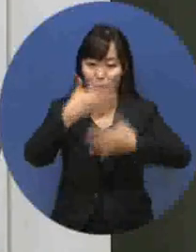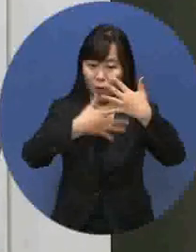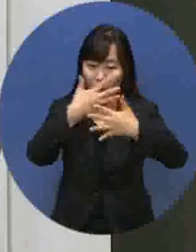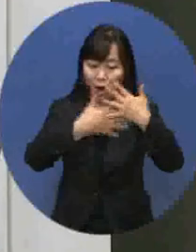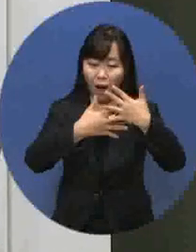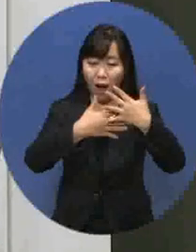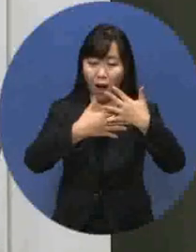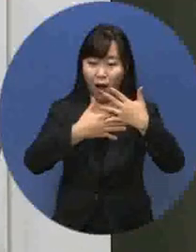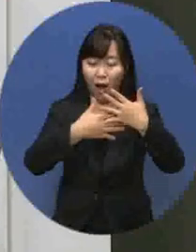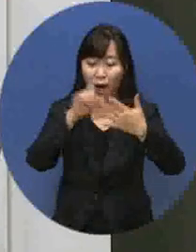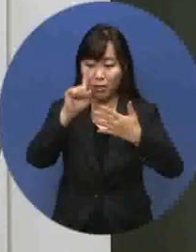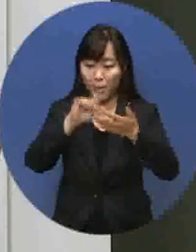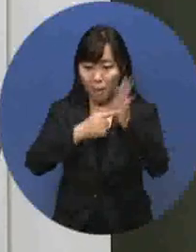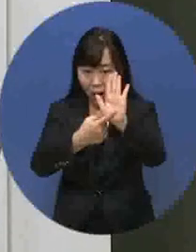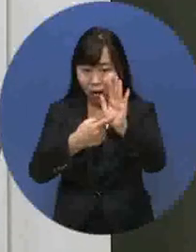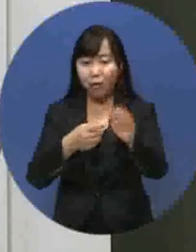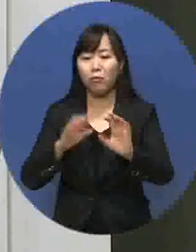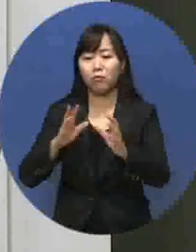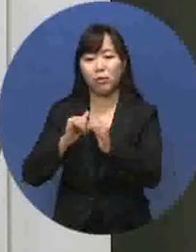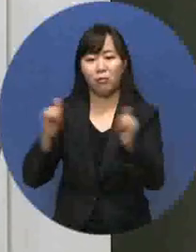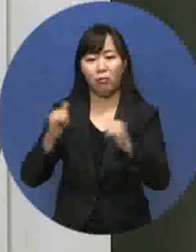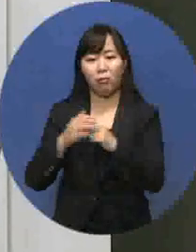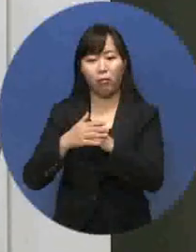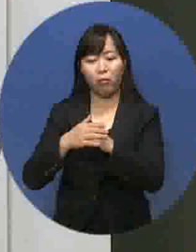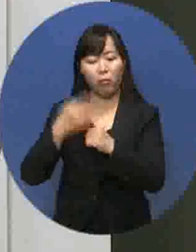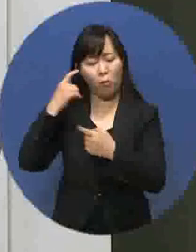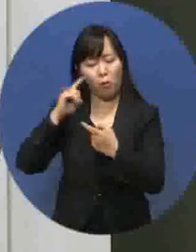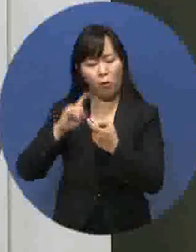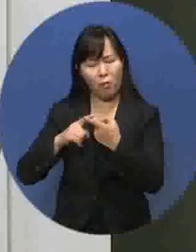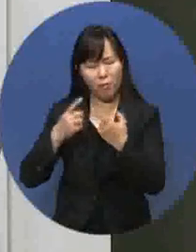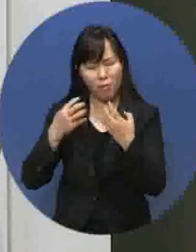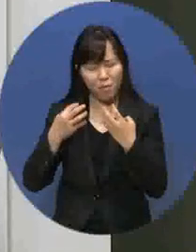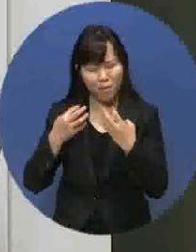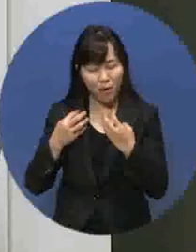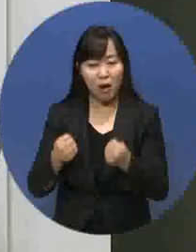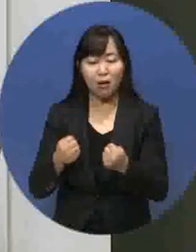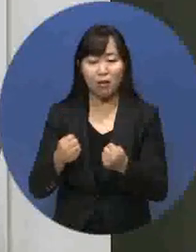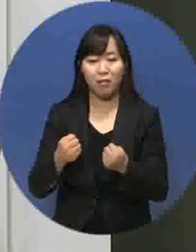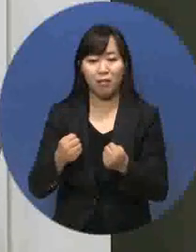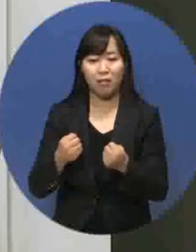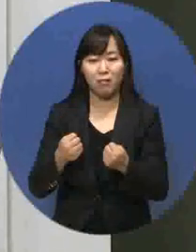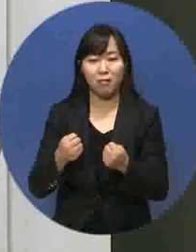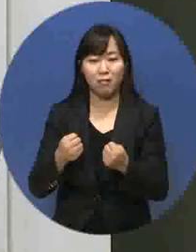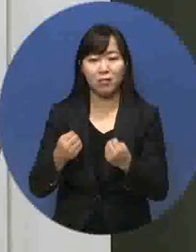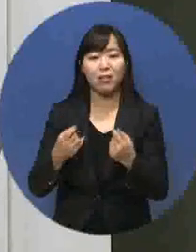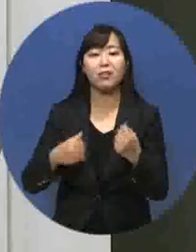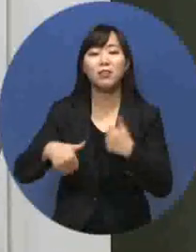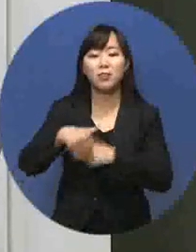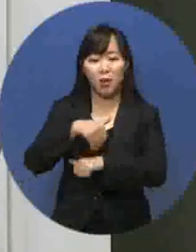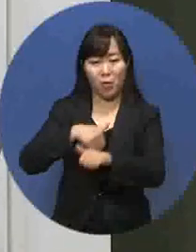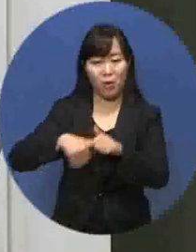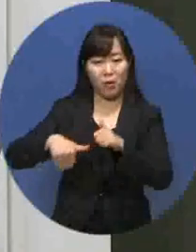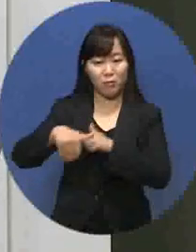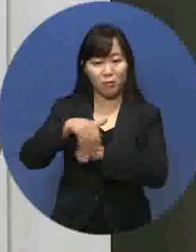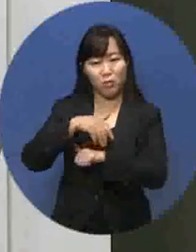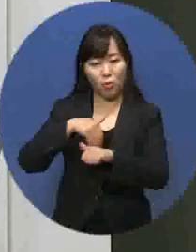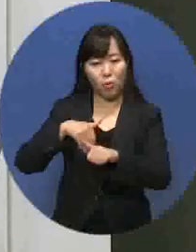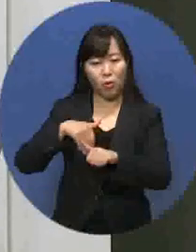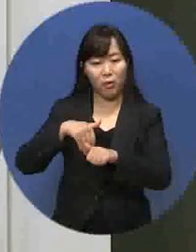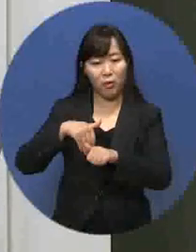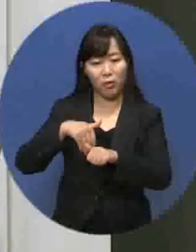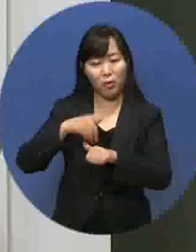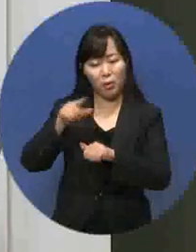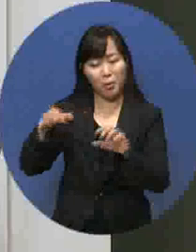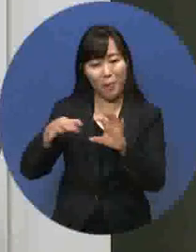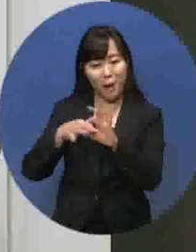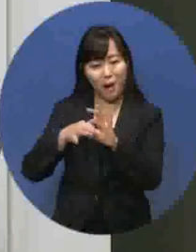영화가 한편 나오면은 국민들은 굉장히 그 관심을 많이 갖게 되는 막 그런 상황도 거기에